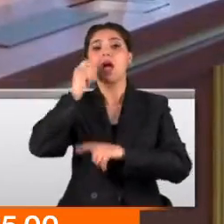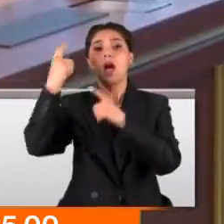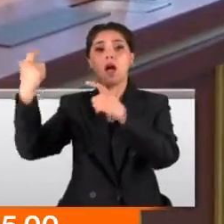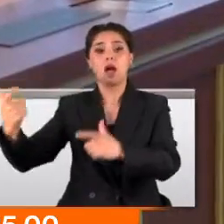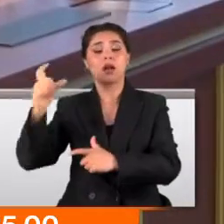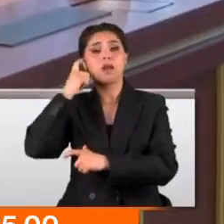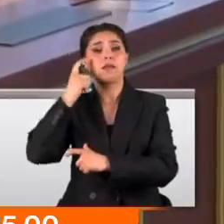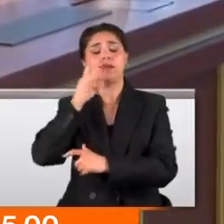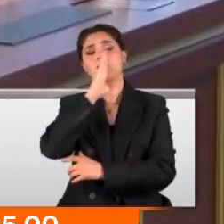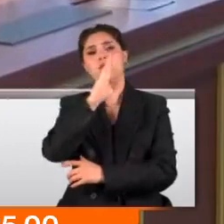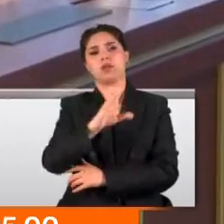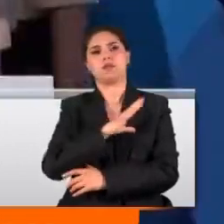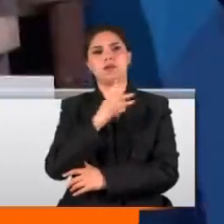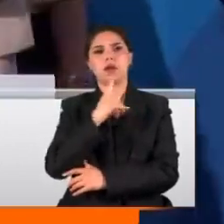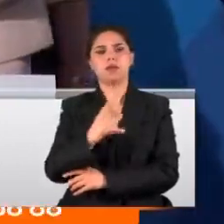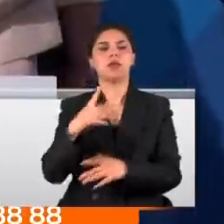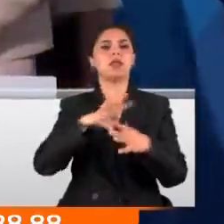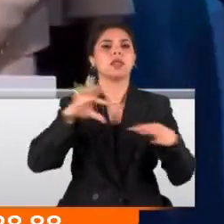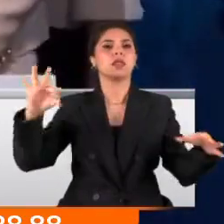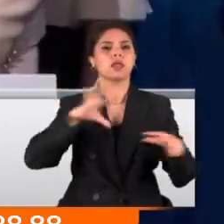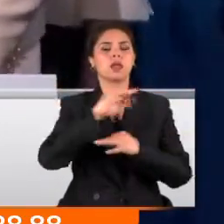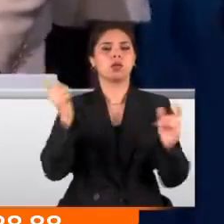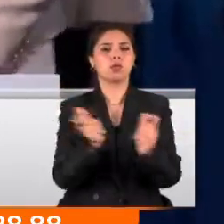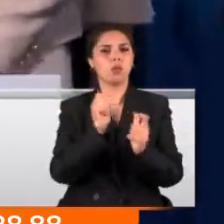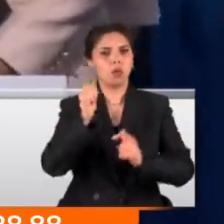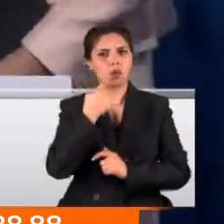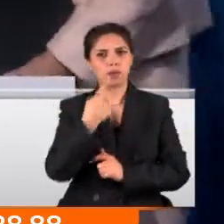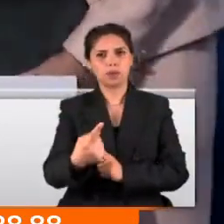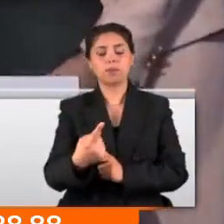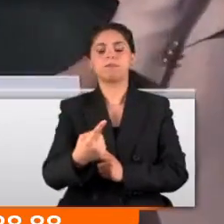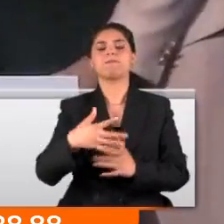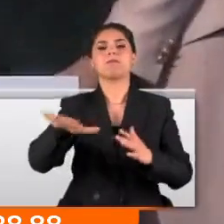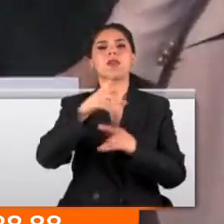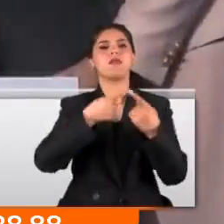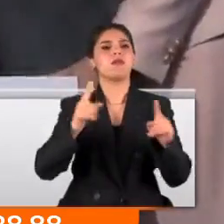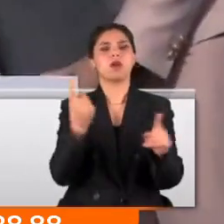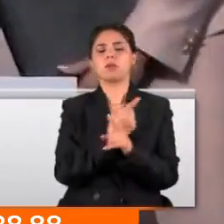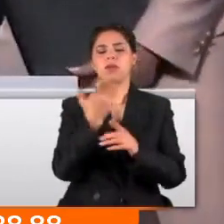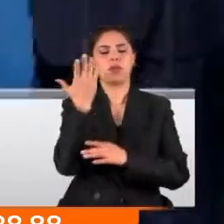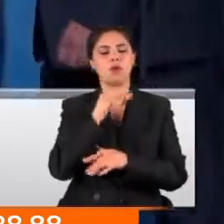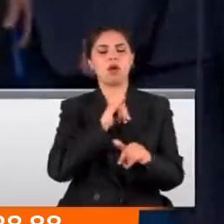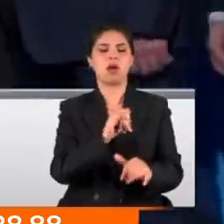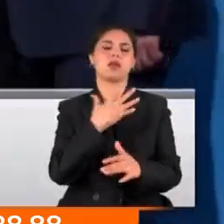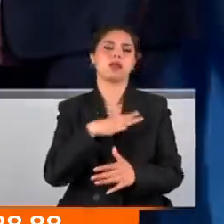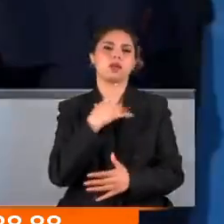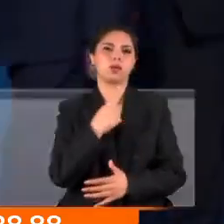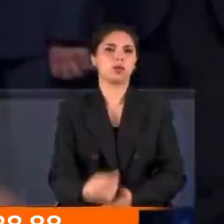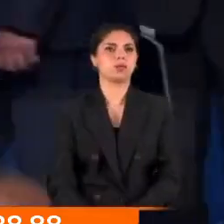net tavrının altını çizerken NATO zirvesini işaret ederek çok daha farklı bir şey beklemeyin diye ekledi.